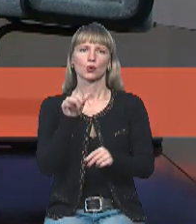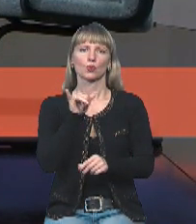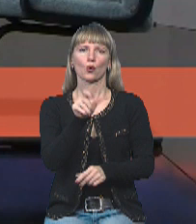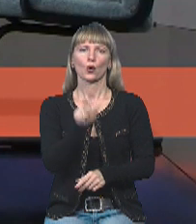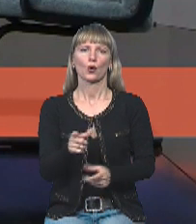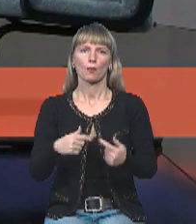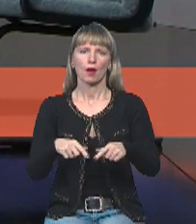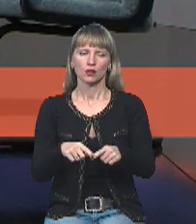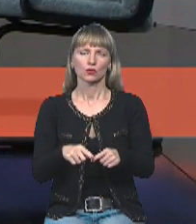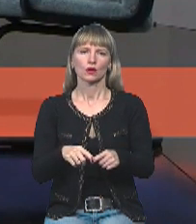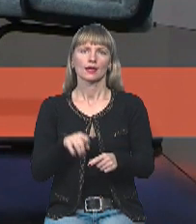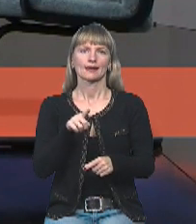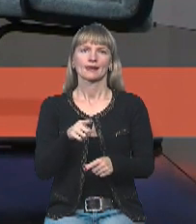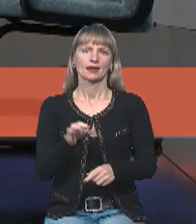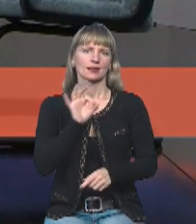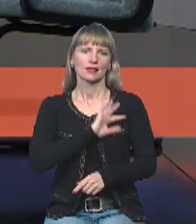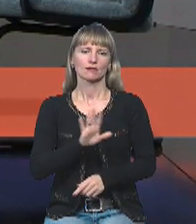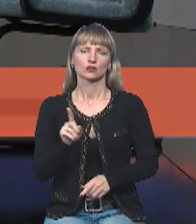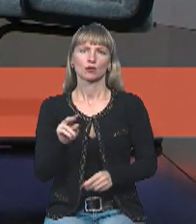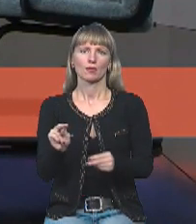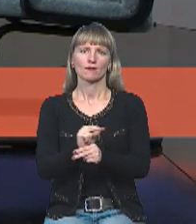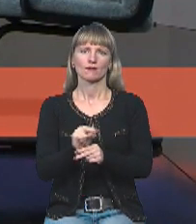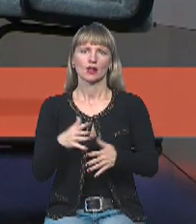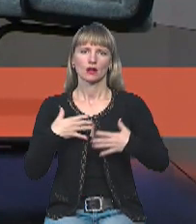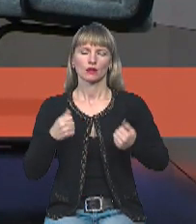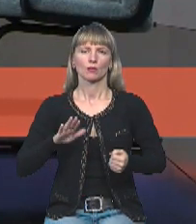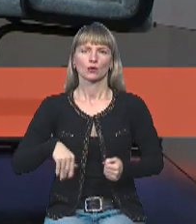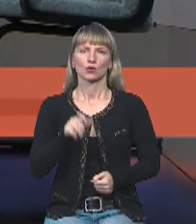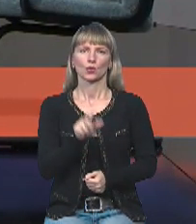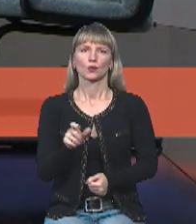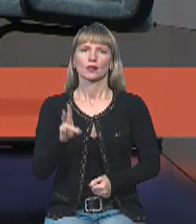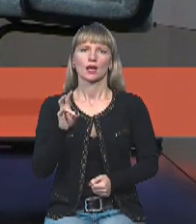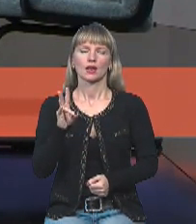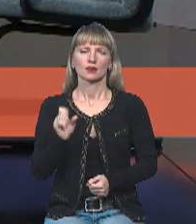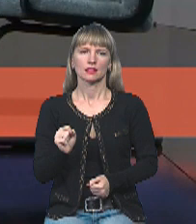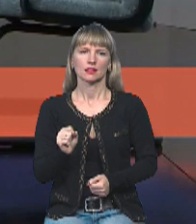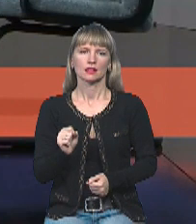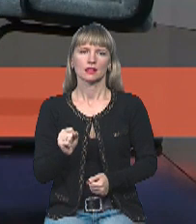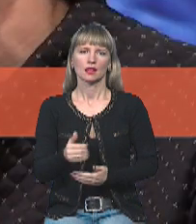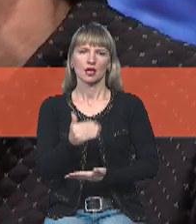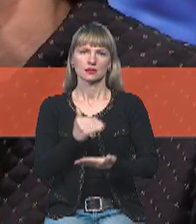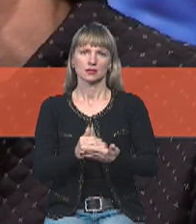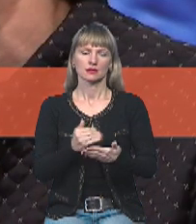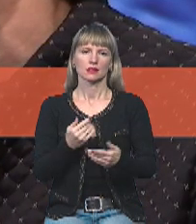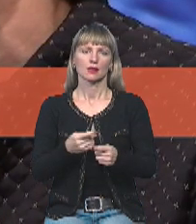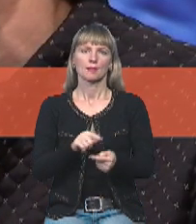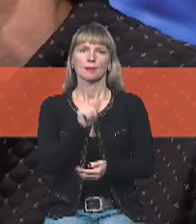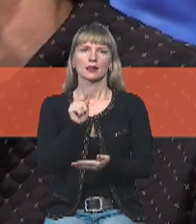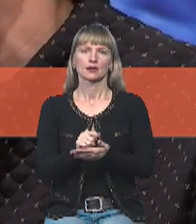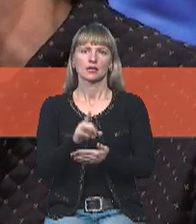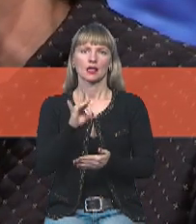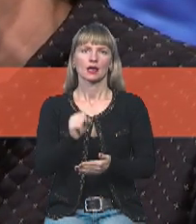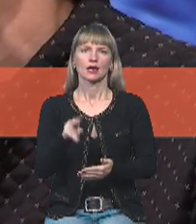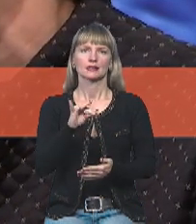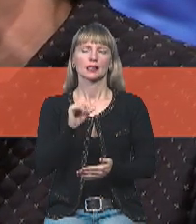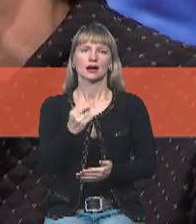їх все одно не вистачить, щоб вилікувати потім людей з наслідками, адже питання радіації,